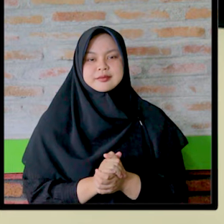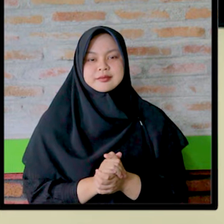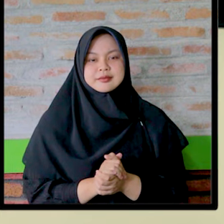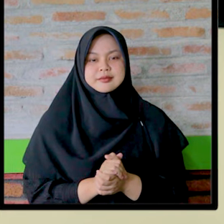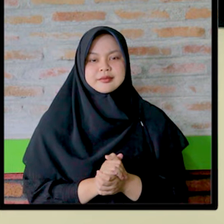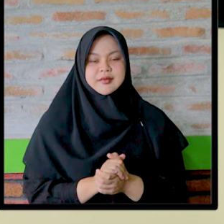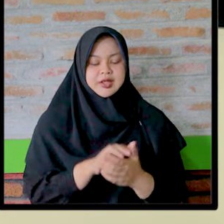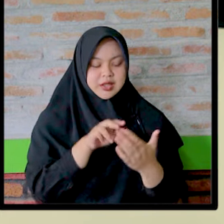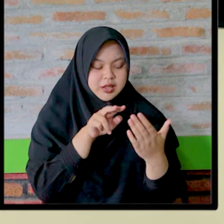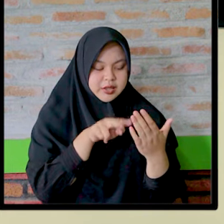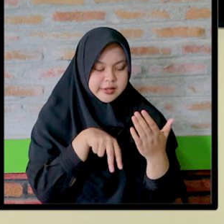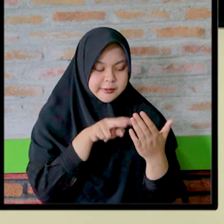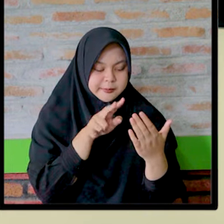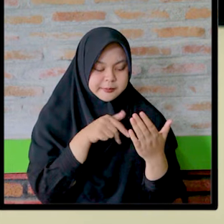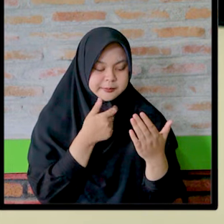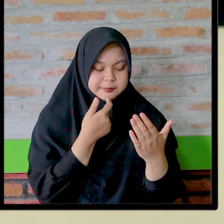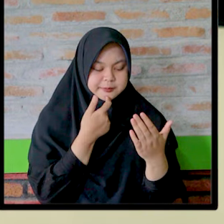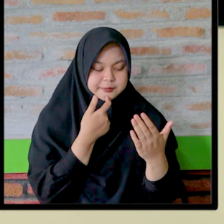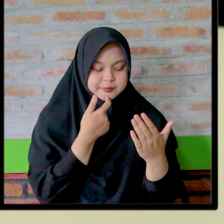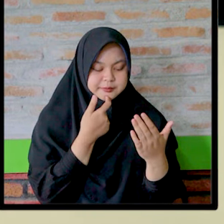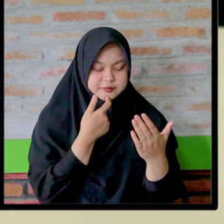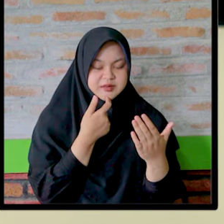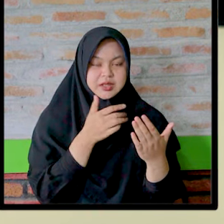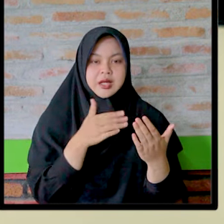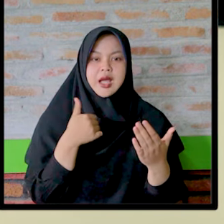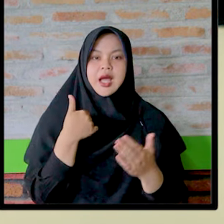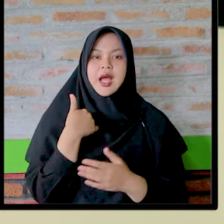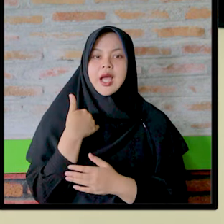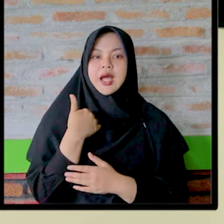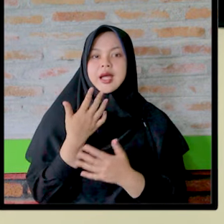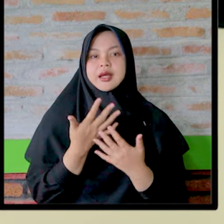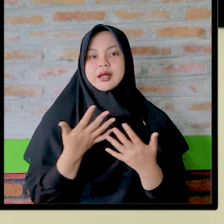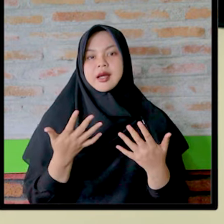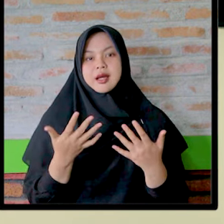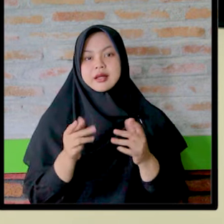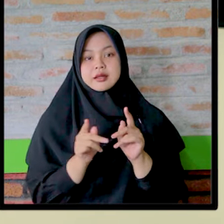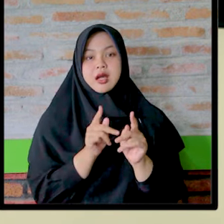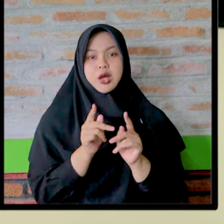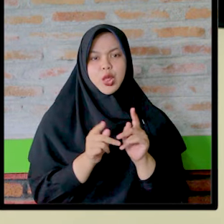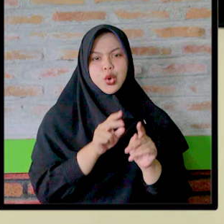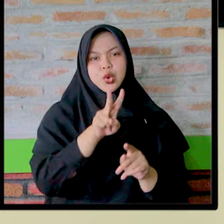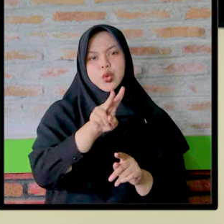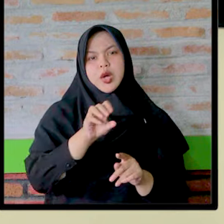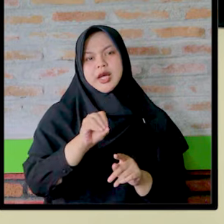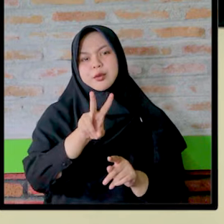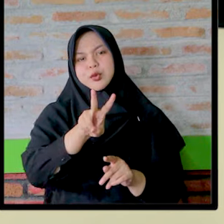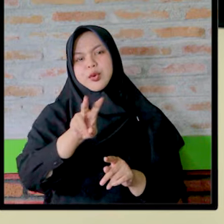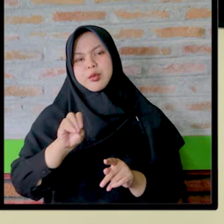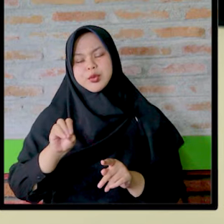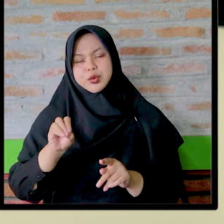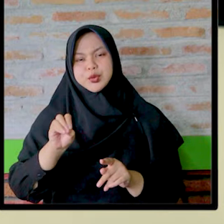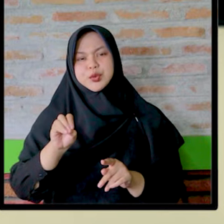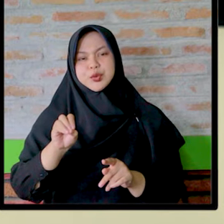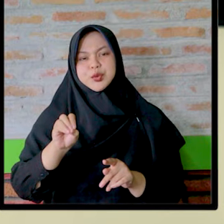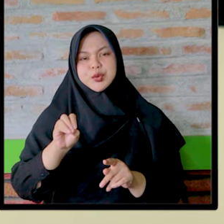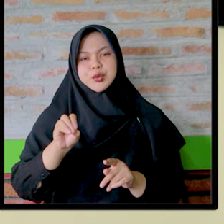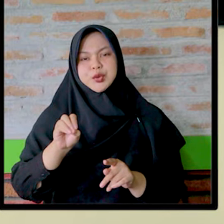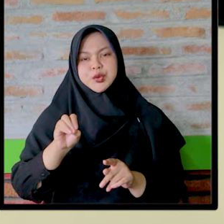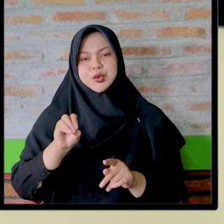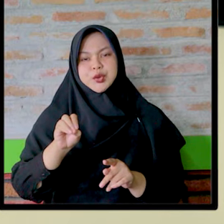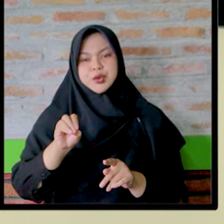juga ya ada kalau yang 2020 nah ini sampai